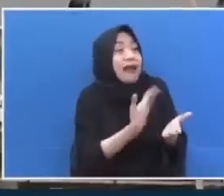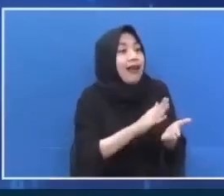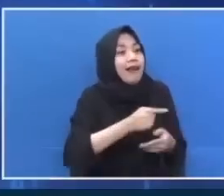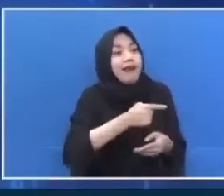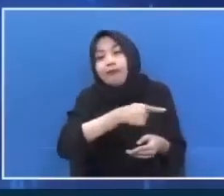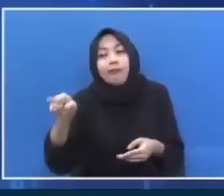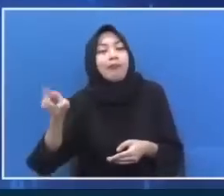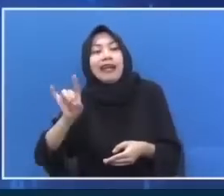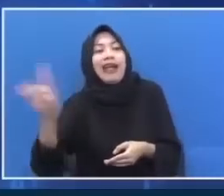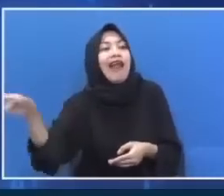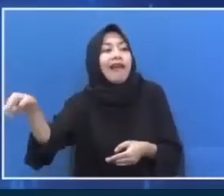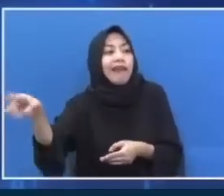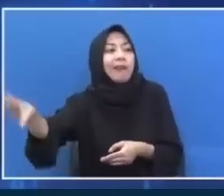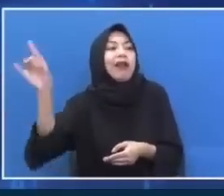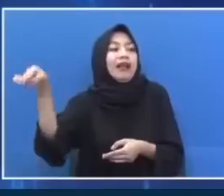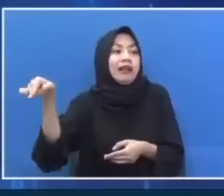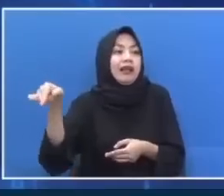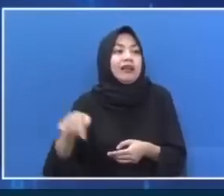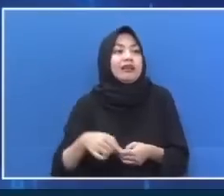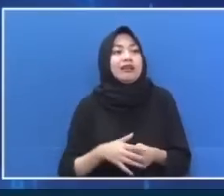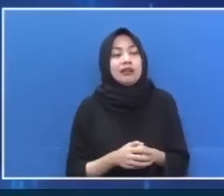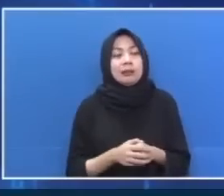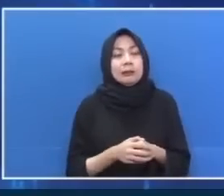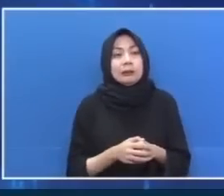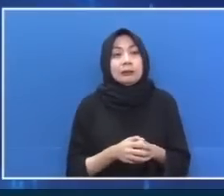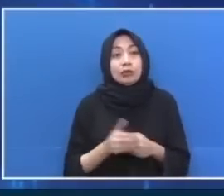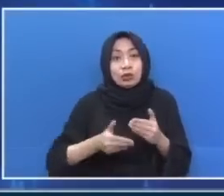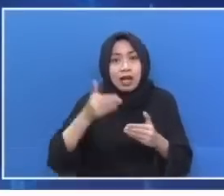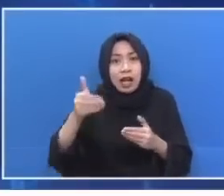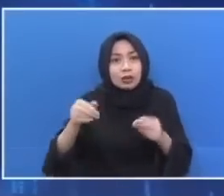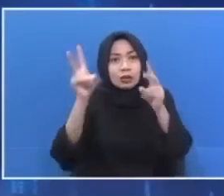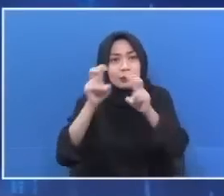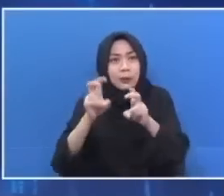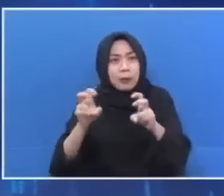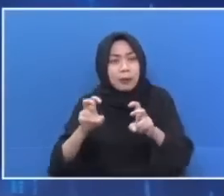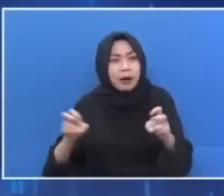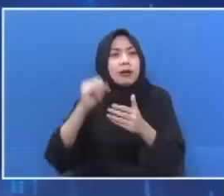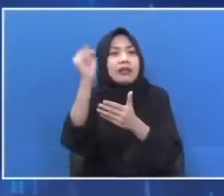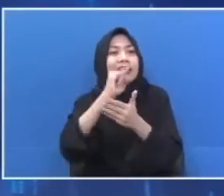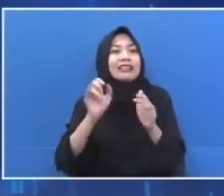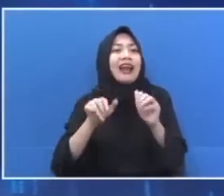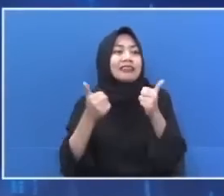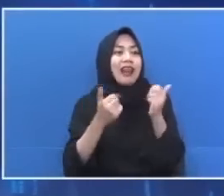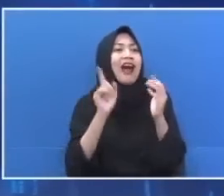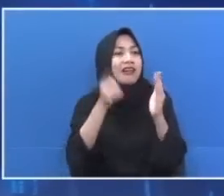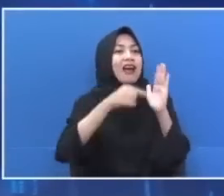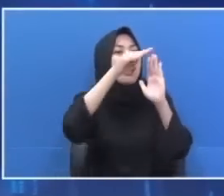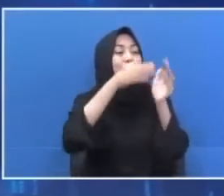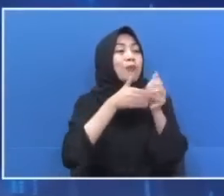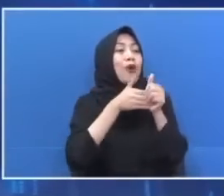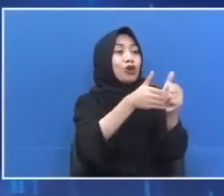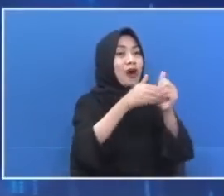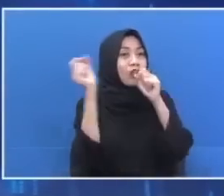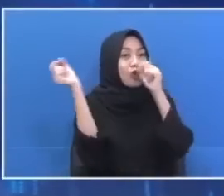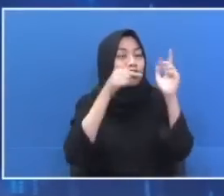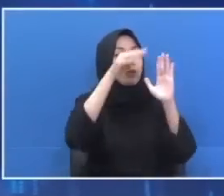JIS. Hasil tinjauan perusahaan mengidentifikasi beberapa aspek yang ternyata tidak sesuai dengan panduan